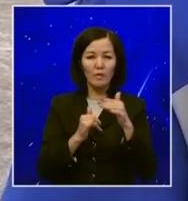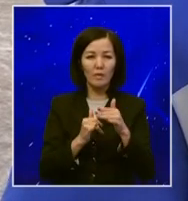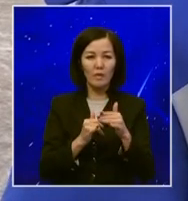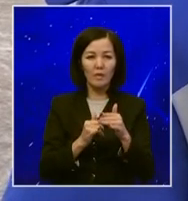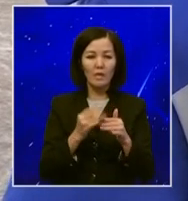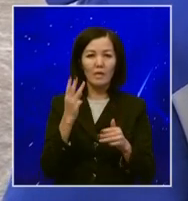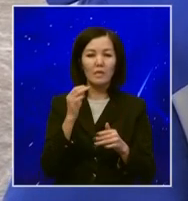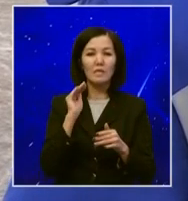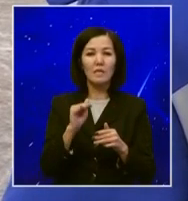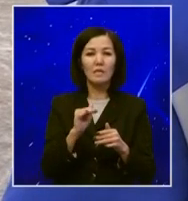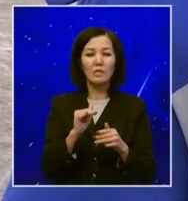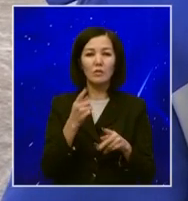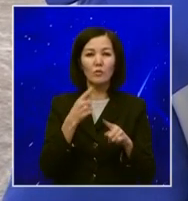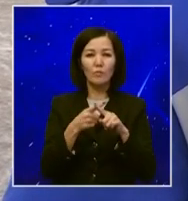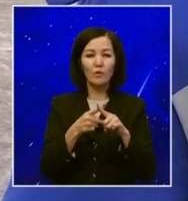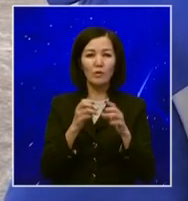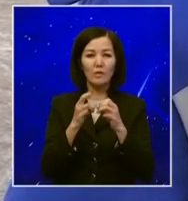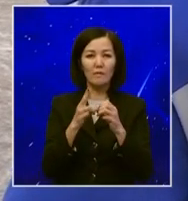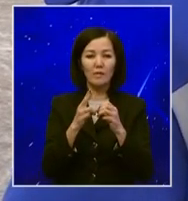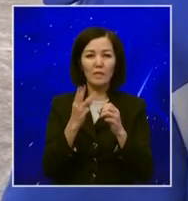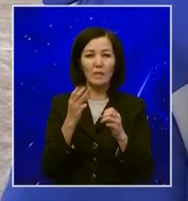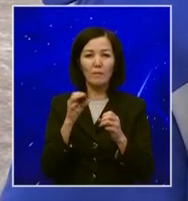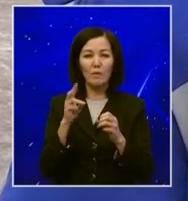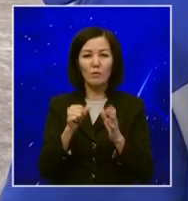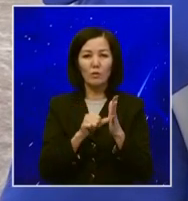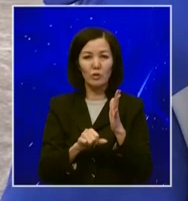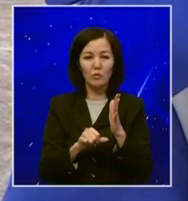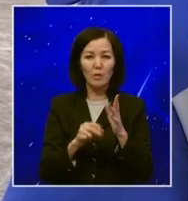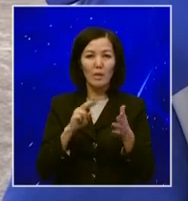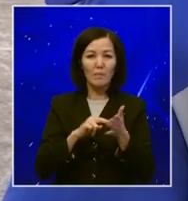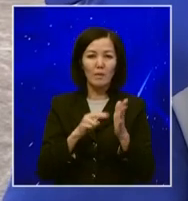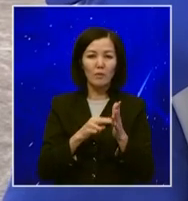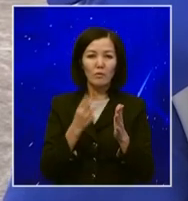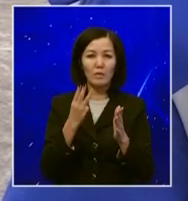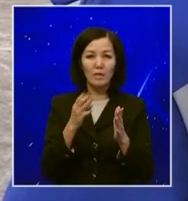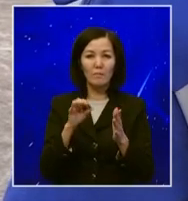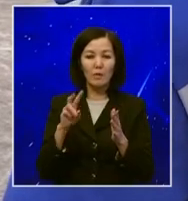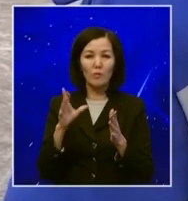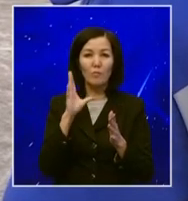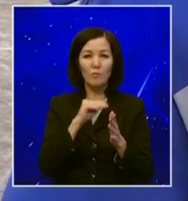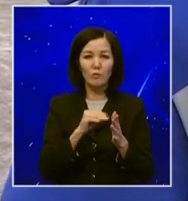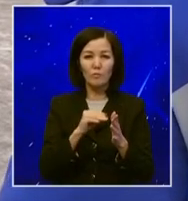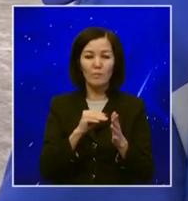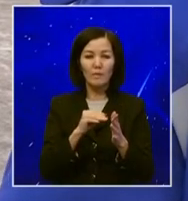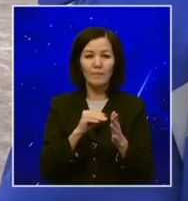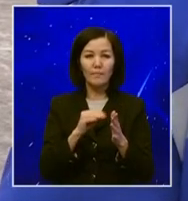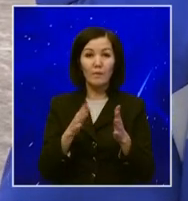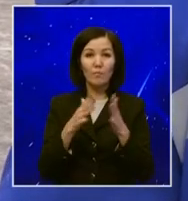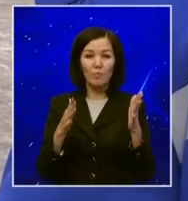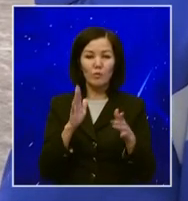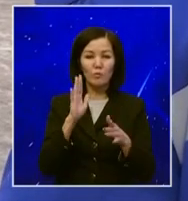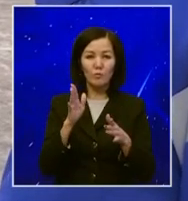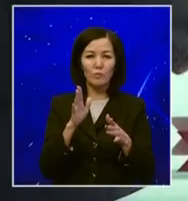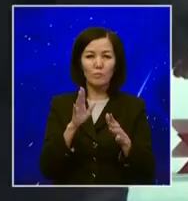даже 300 тысяч, если умножить на 12, получится 3 миллиона 600. Мы планируем сделать 3 миллиона. Это минимум. Дальше будет, больше будет,